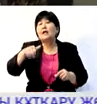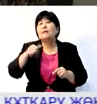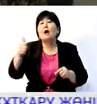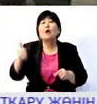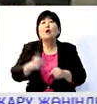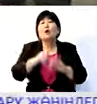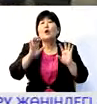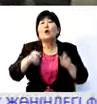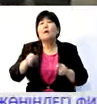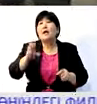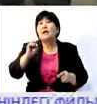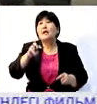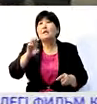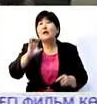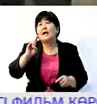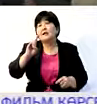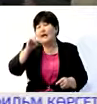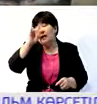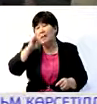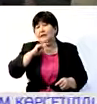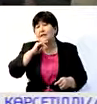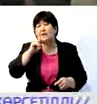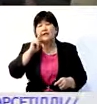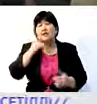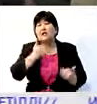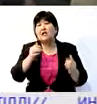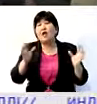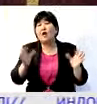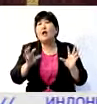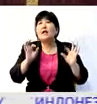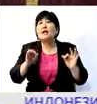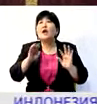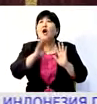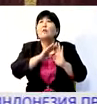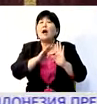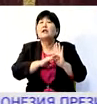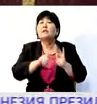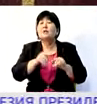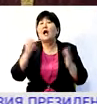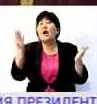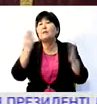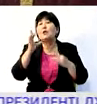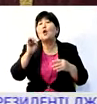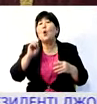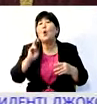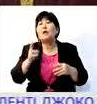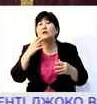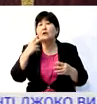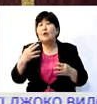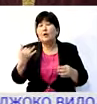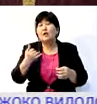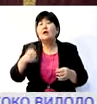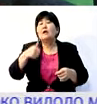тұңғыш президенті елбасының қазақ жастарына жасаған қамқорлығы игі бағдарламалар туралы бейнероликті тамашалады. Ұлт